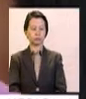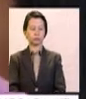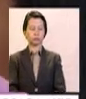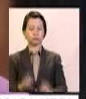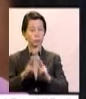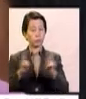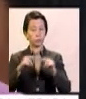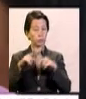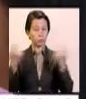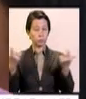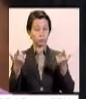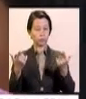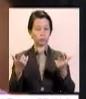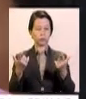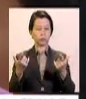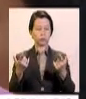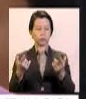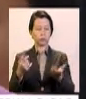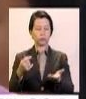very different